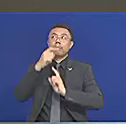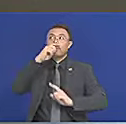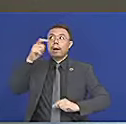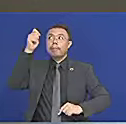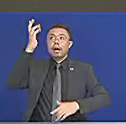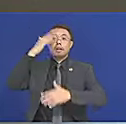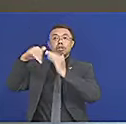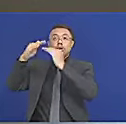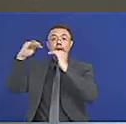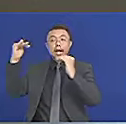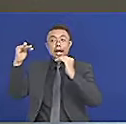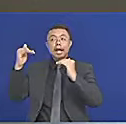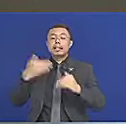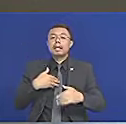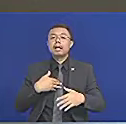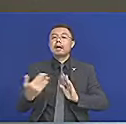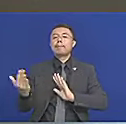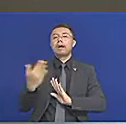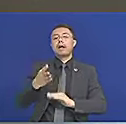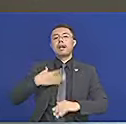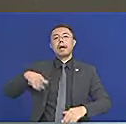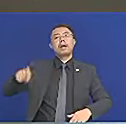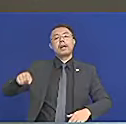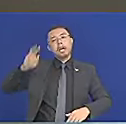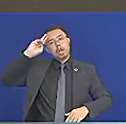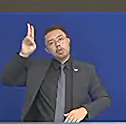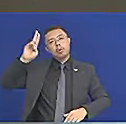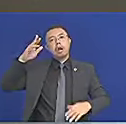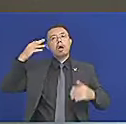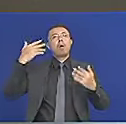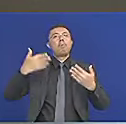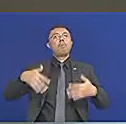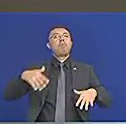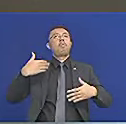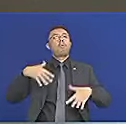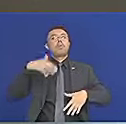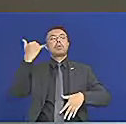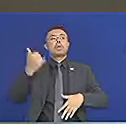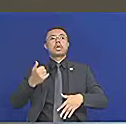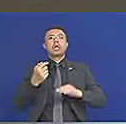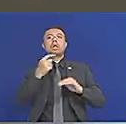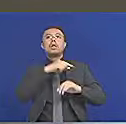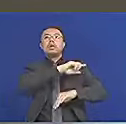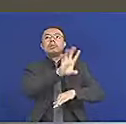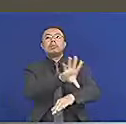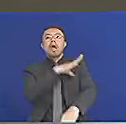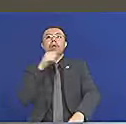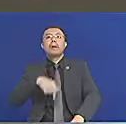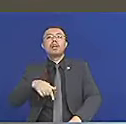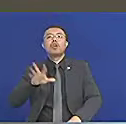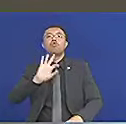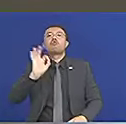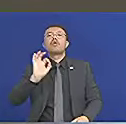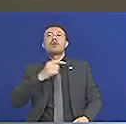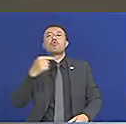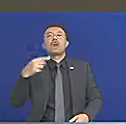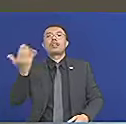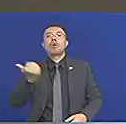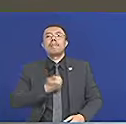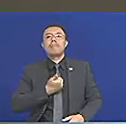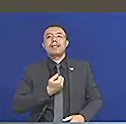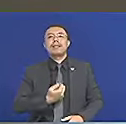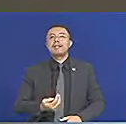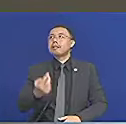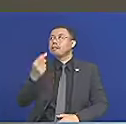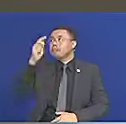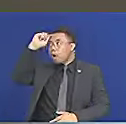di surga, saya menghadap pengadilan Tuhan, wah ternyata selama ini saya kurang sopan terhadap dia.